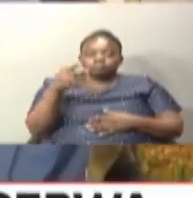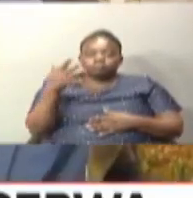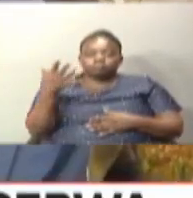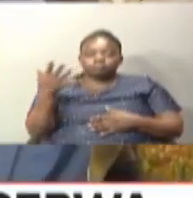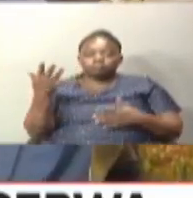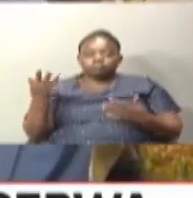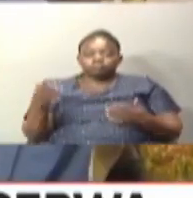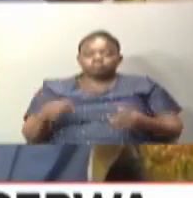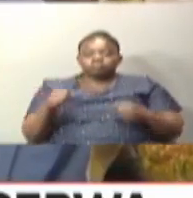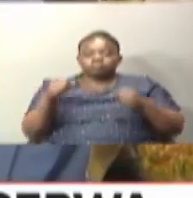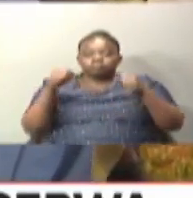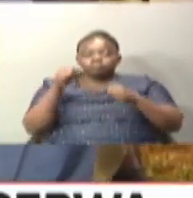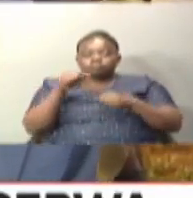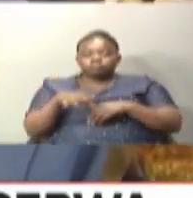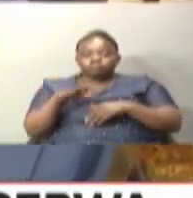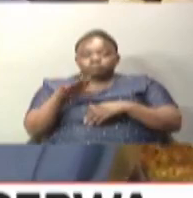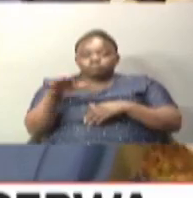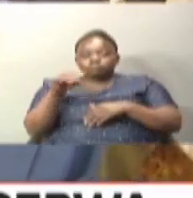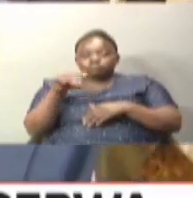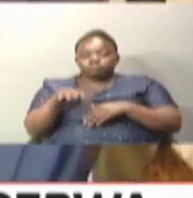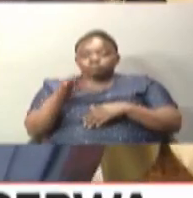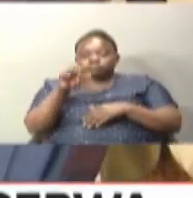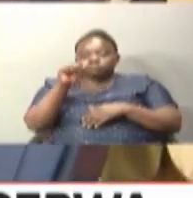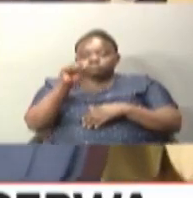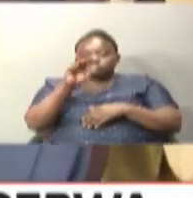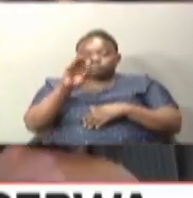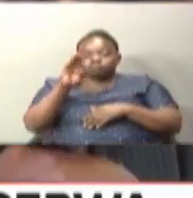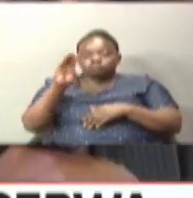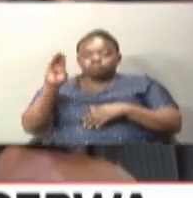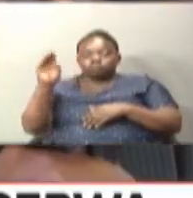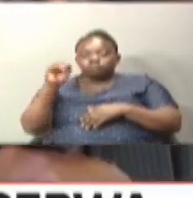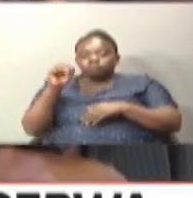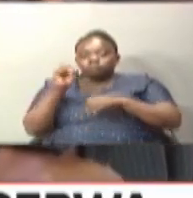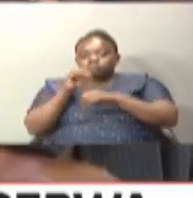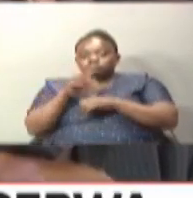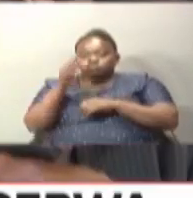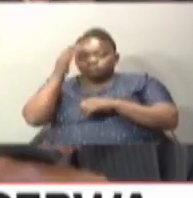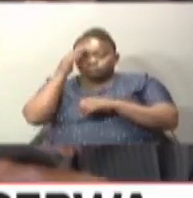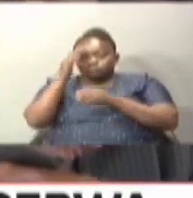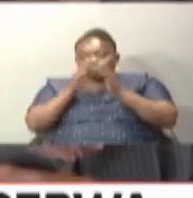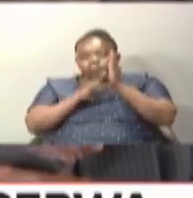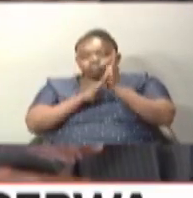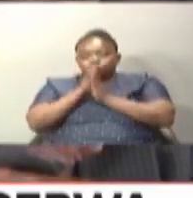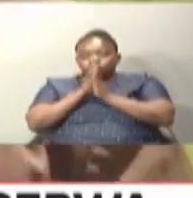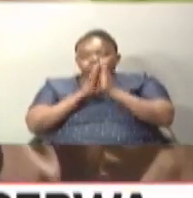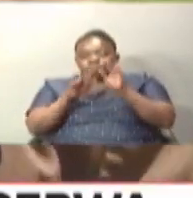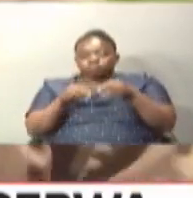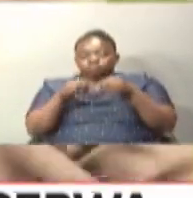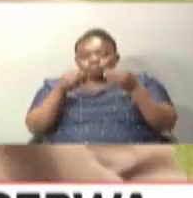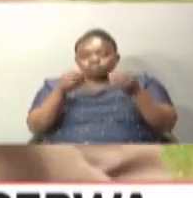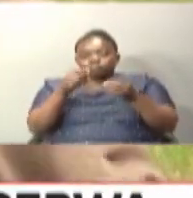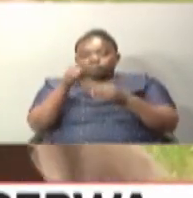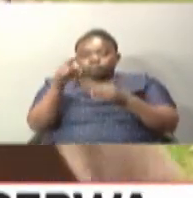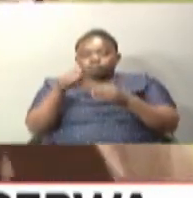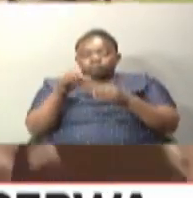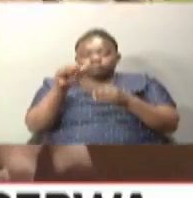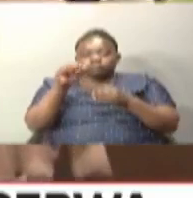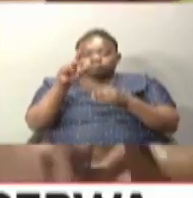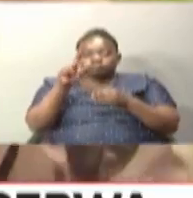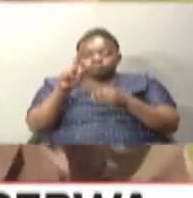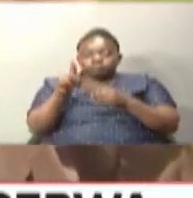3,75. Ssentebe w'ettwale ly'ekangulumira Muhammad Abbasi akubiriza abasiraamu okujjumbira okutoola zaka. Tuteekeddwa